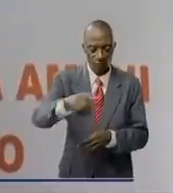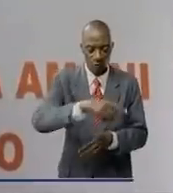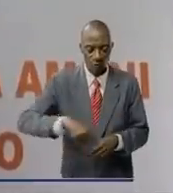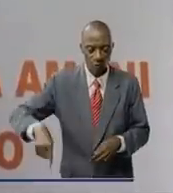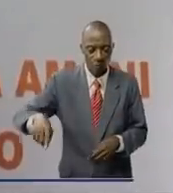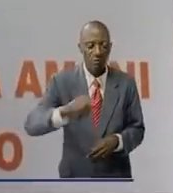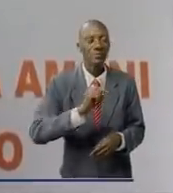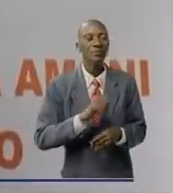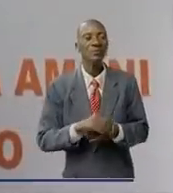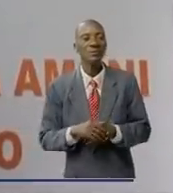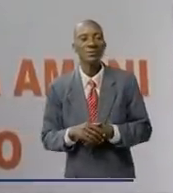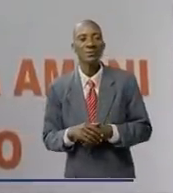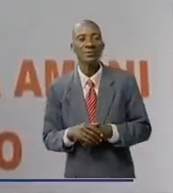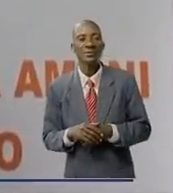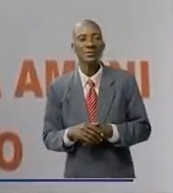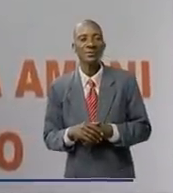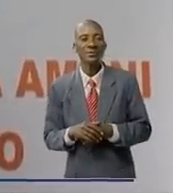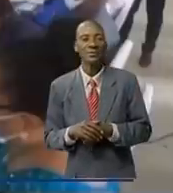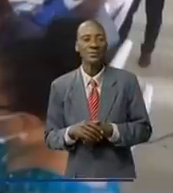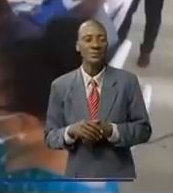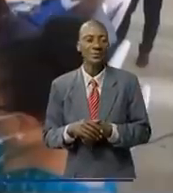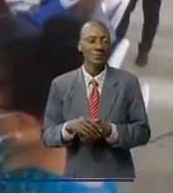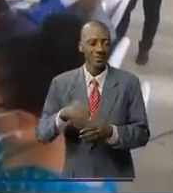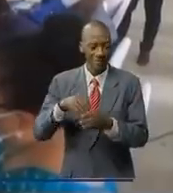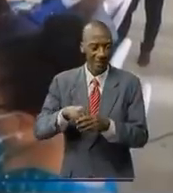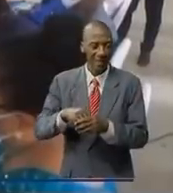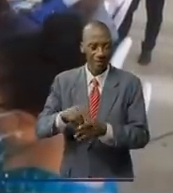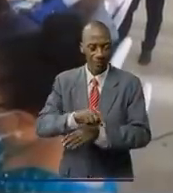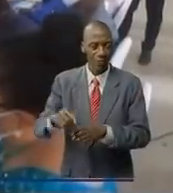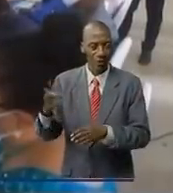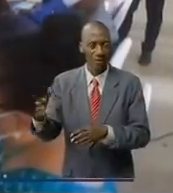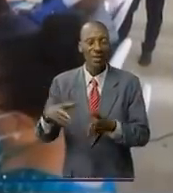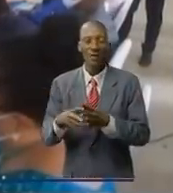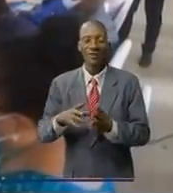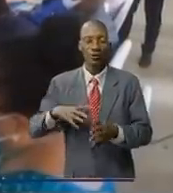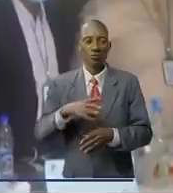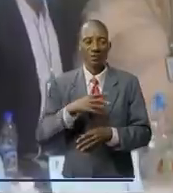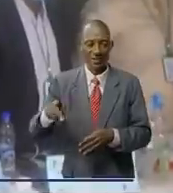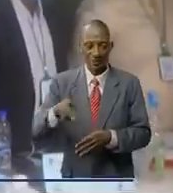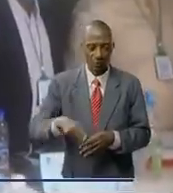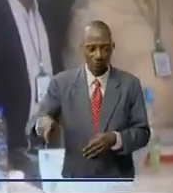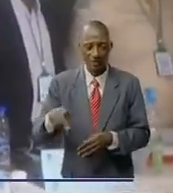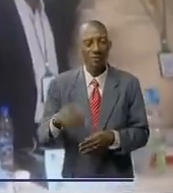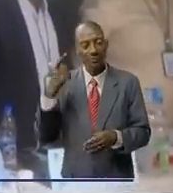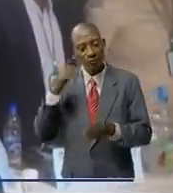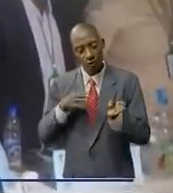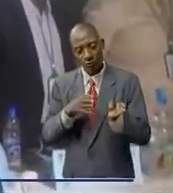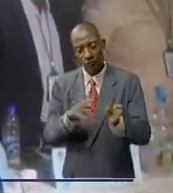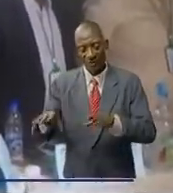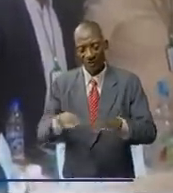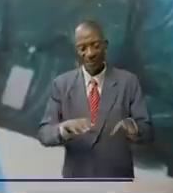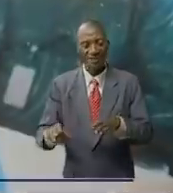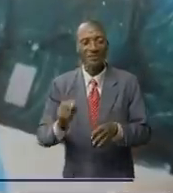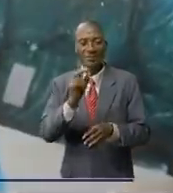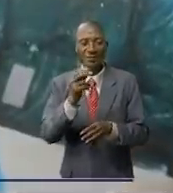Consortium Madini Kwa Amani na Maendeleo, initiée conjointement par le comité provincial de suivi des activités minières et des